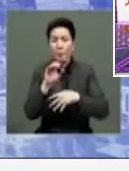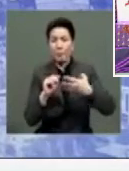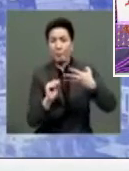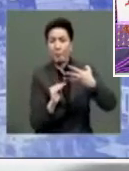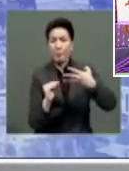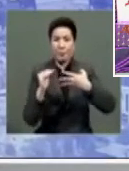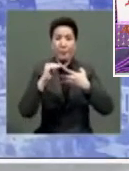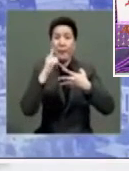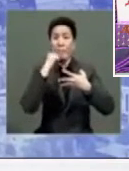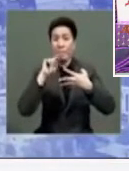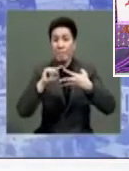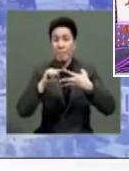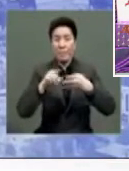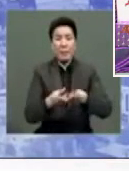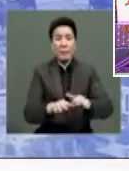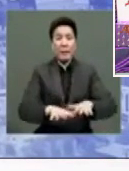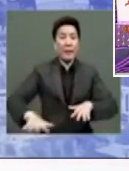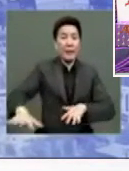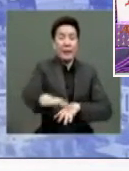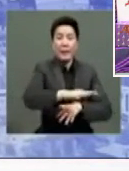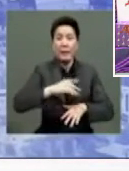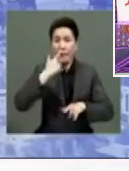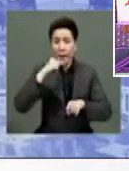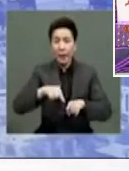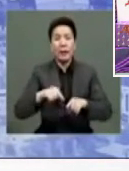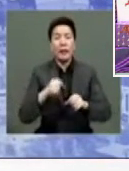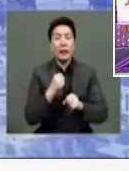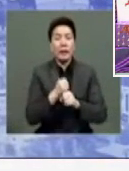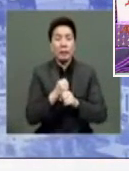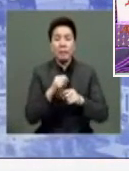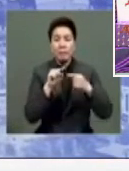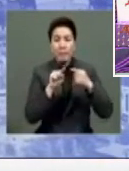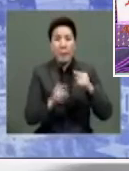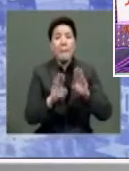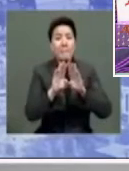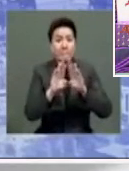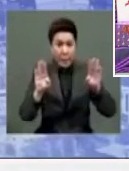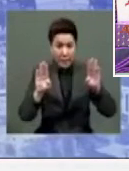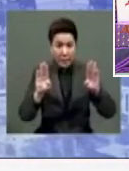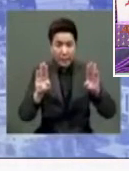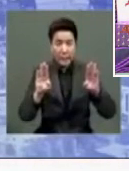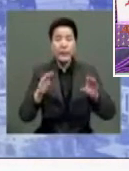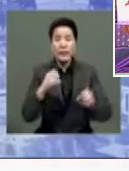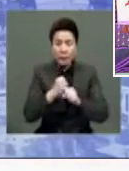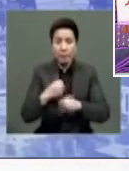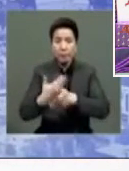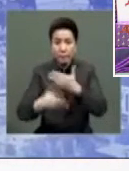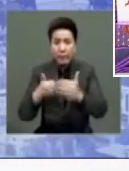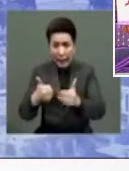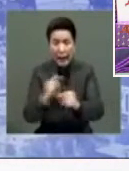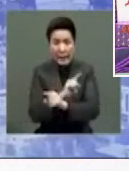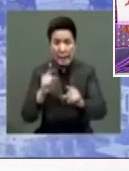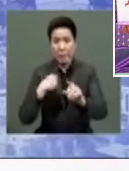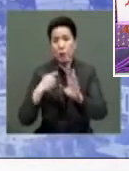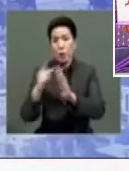การ์ดเตรียมงานทุกอย่างไปเรียบร้อยแล้วเนี่ยเไม่ได้หในการจัดนะคะแต่ว่าต้องขออนุญาตจากพนักงานเจ้าหน้าที่ในจังหวัด